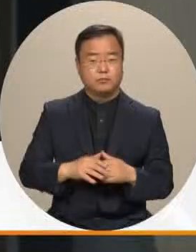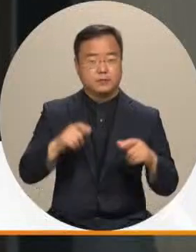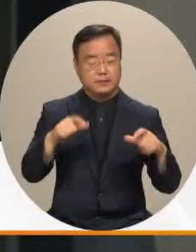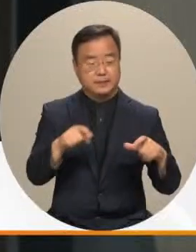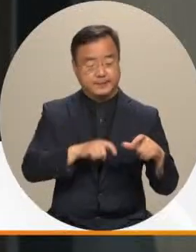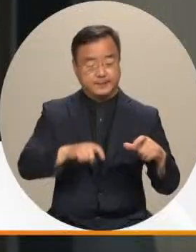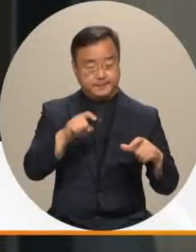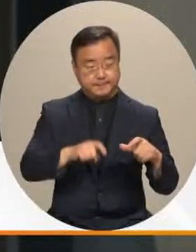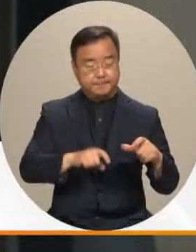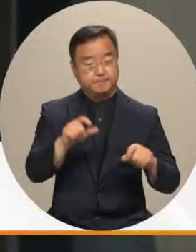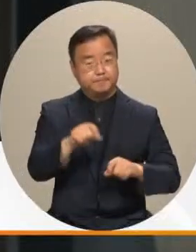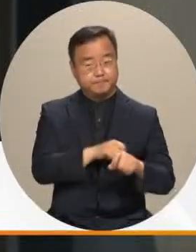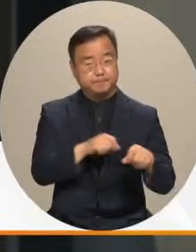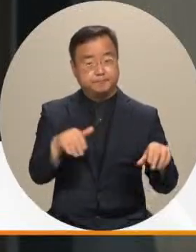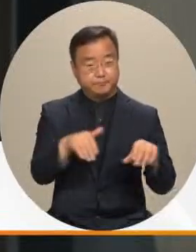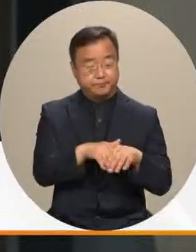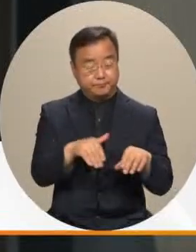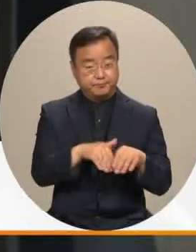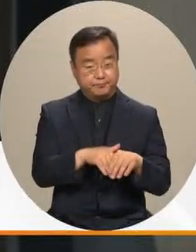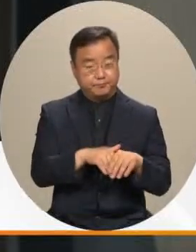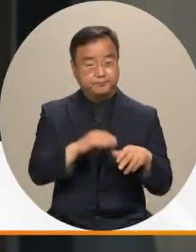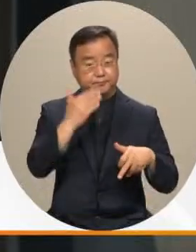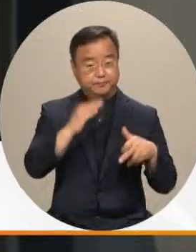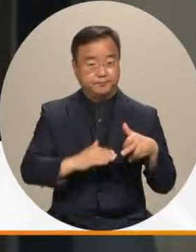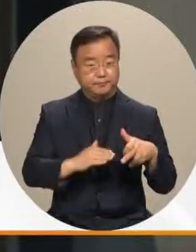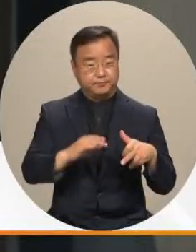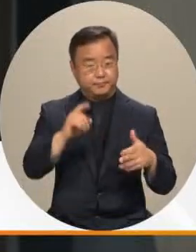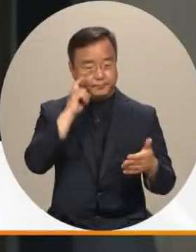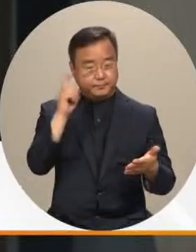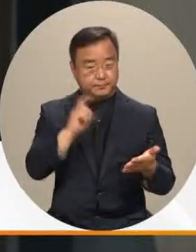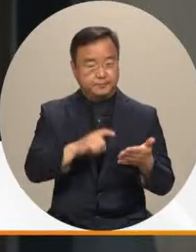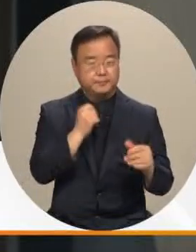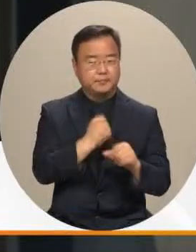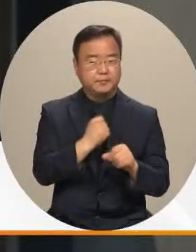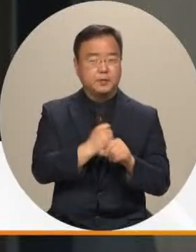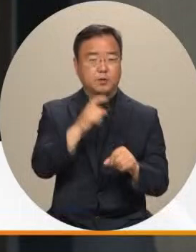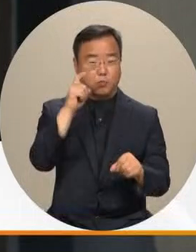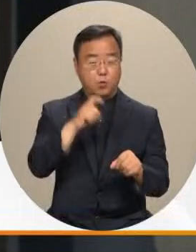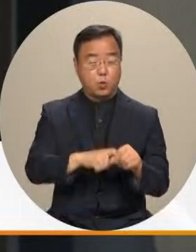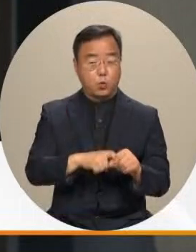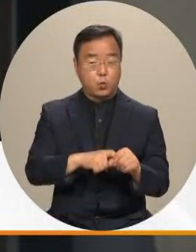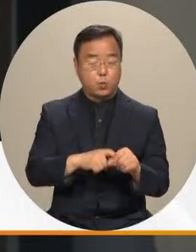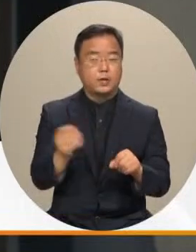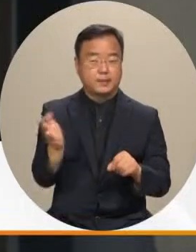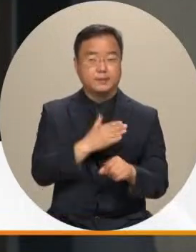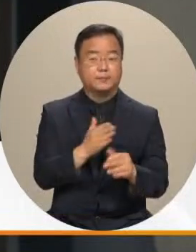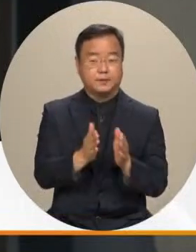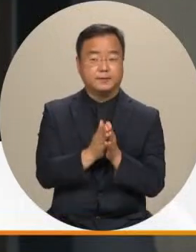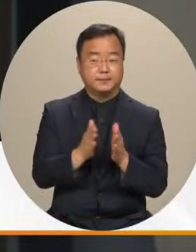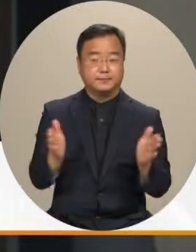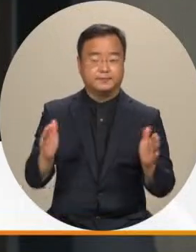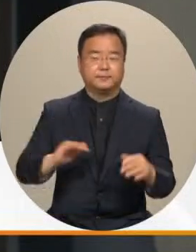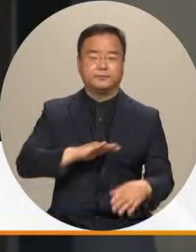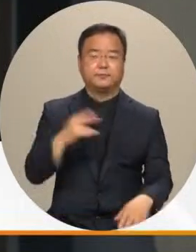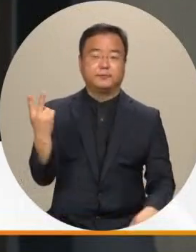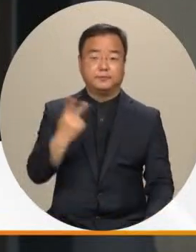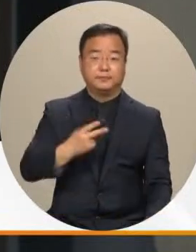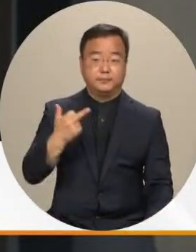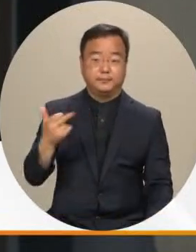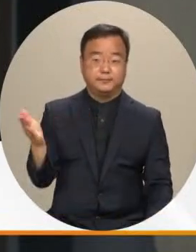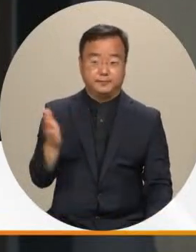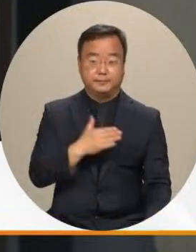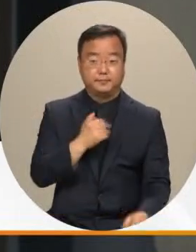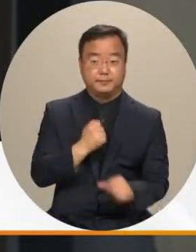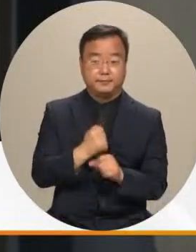지역에 특화콘텐츠를 제작하고 발굴하는 취지에서 시작된 사업이고요 저희는 2017년부터